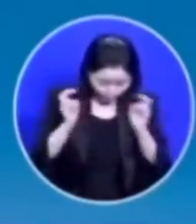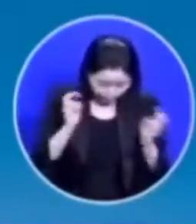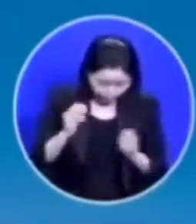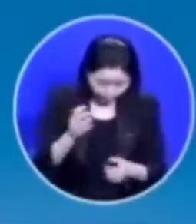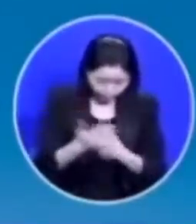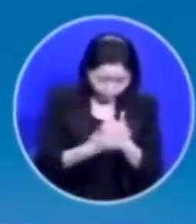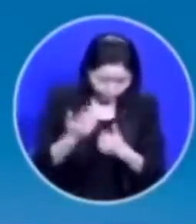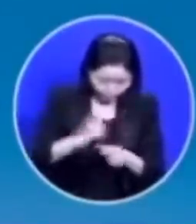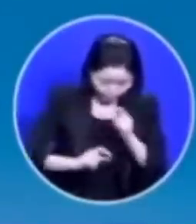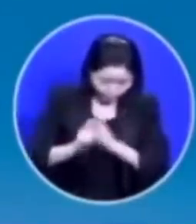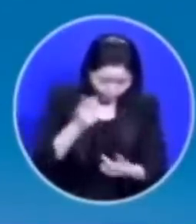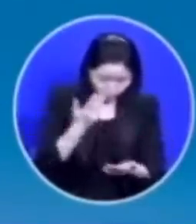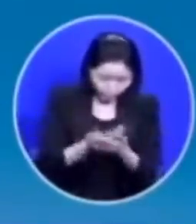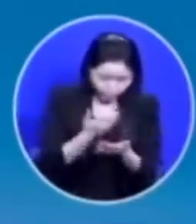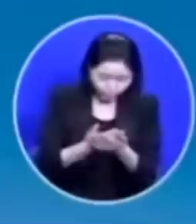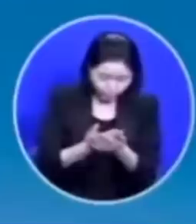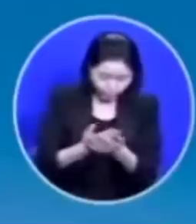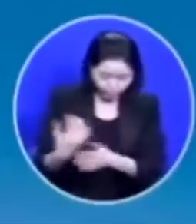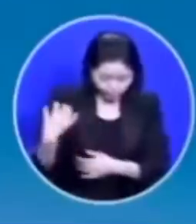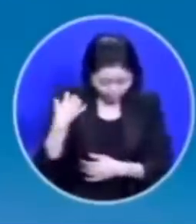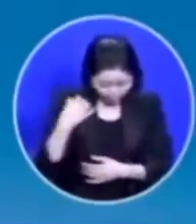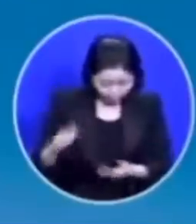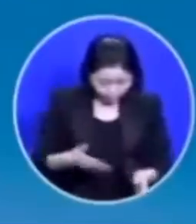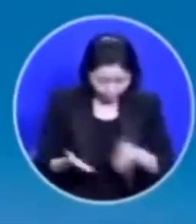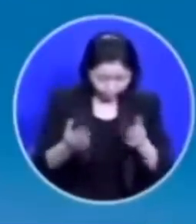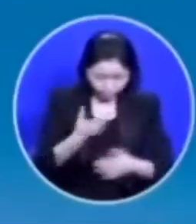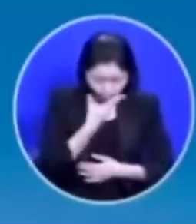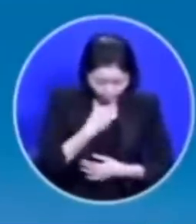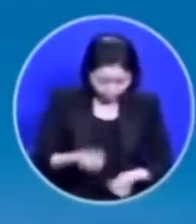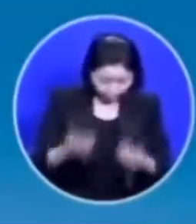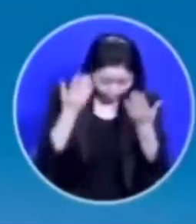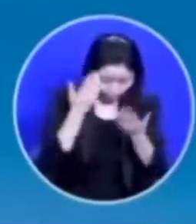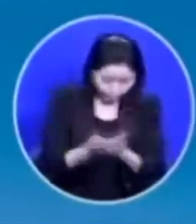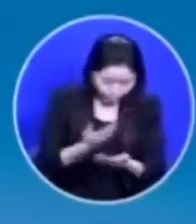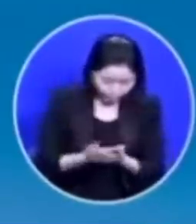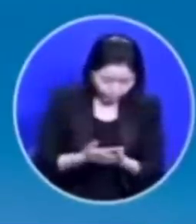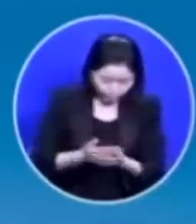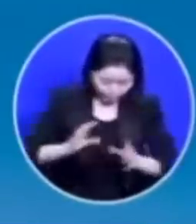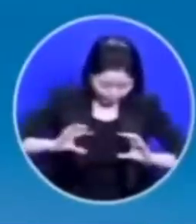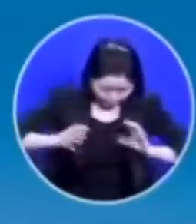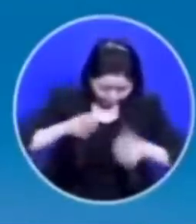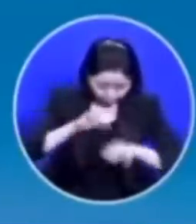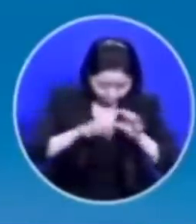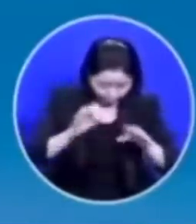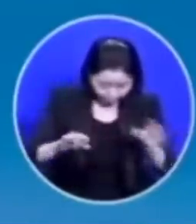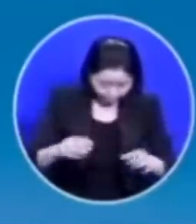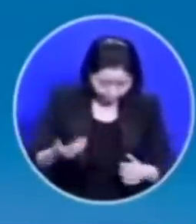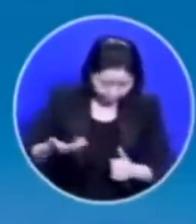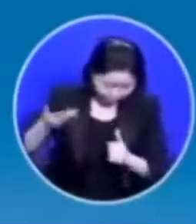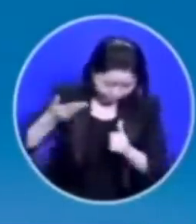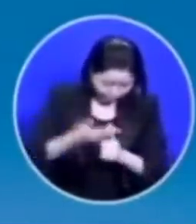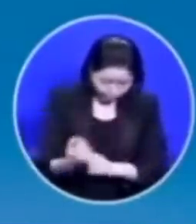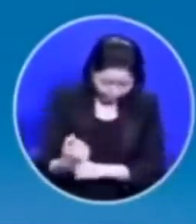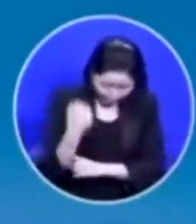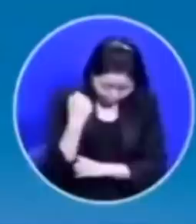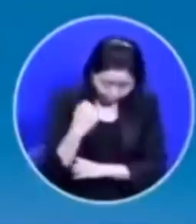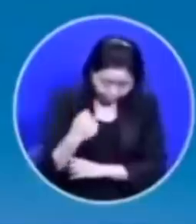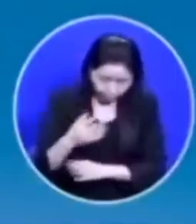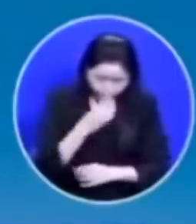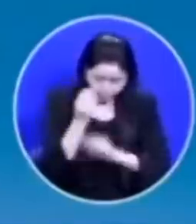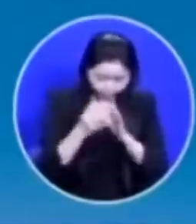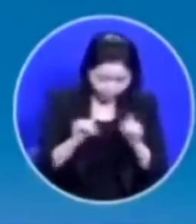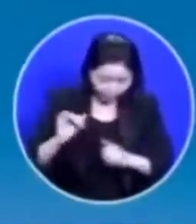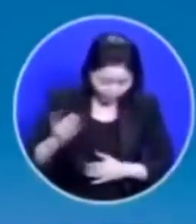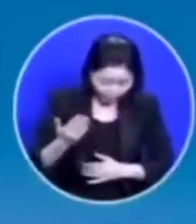주옵소서 사명의 길을 축복해 주소서 세상에 나가 영향력이 있는 성도가 되게 해주소서 수